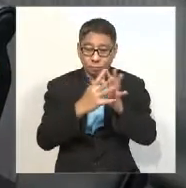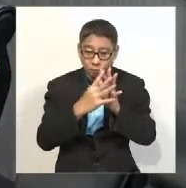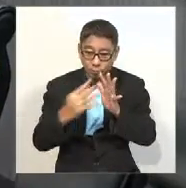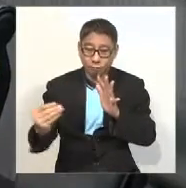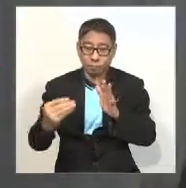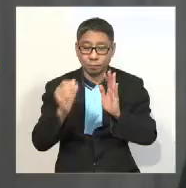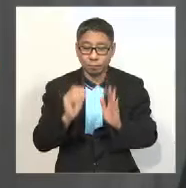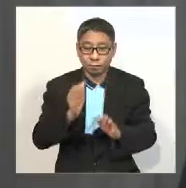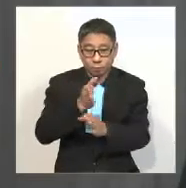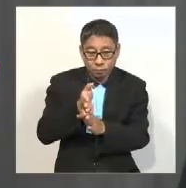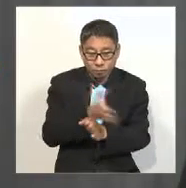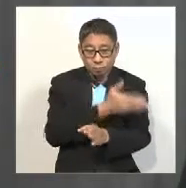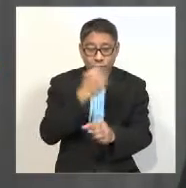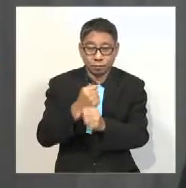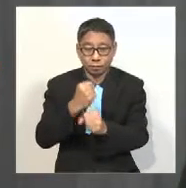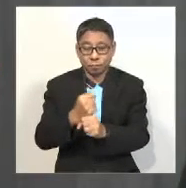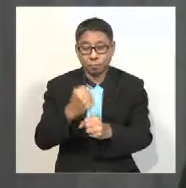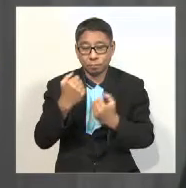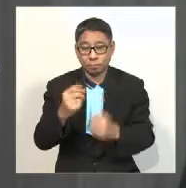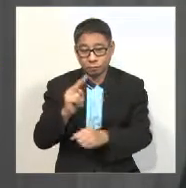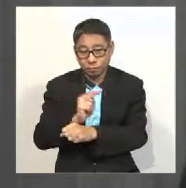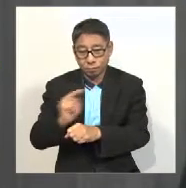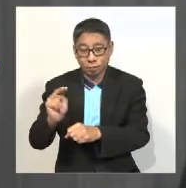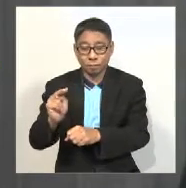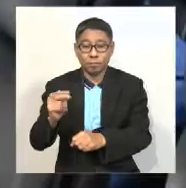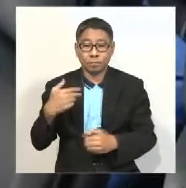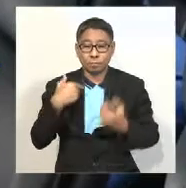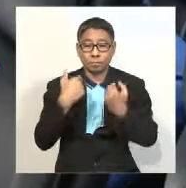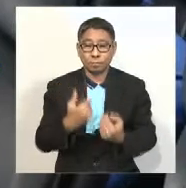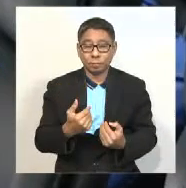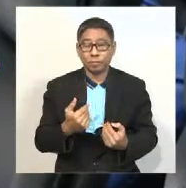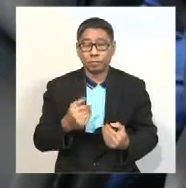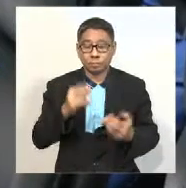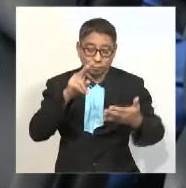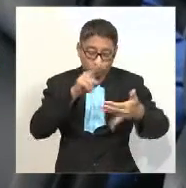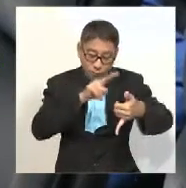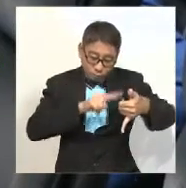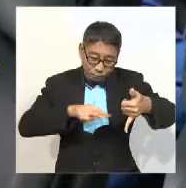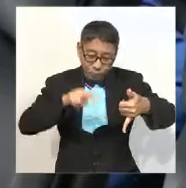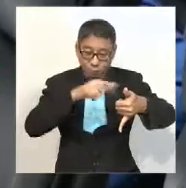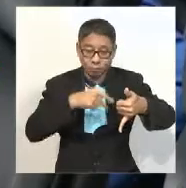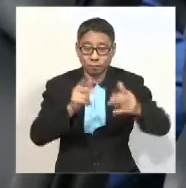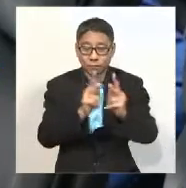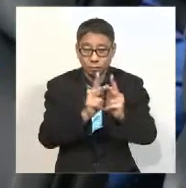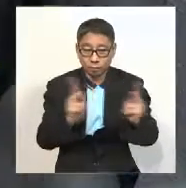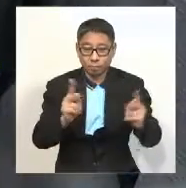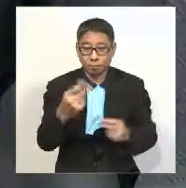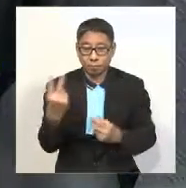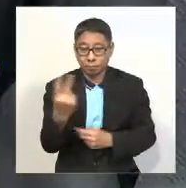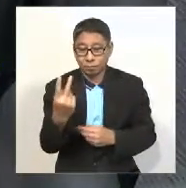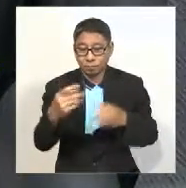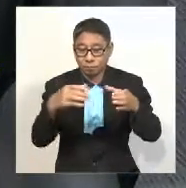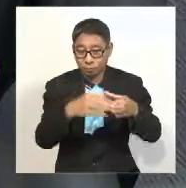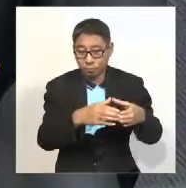รมโดยเจ้าหน้าที่ก่อนที่จะลงพื้นที่เพื่อไปปฏิบัติหน้าที่ทั้งนี้ในเรื่องของการตรวจสอบได้มีการตั้งคณะกรรมการ2คณ